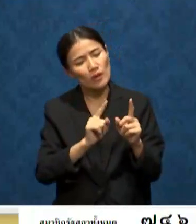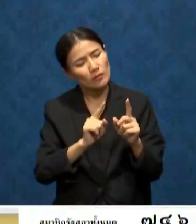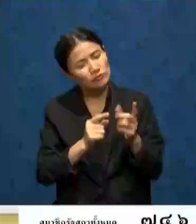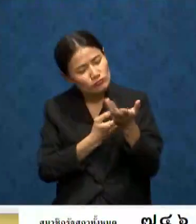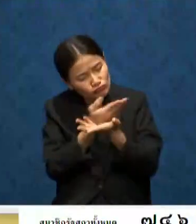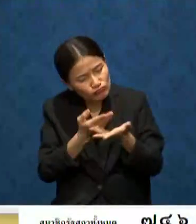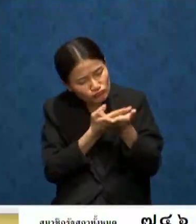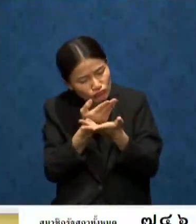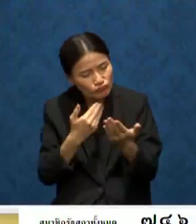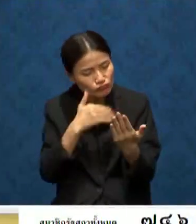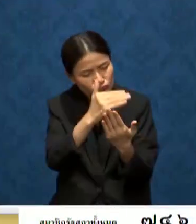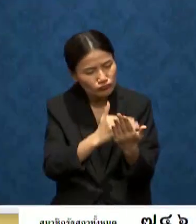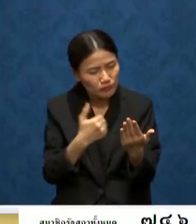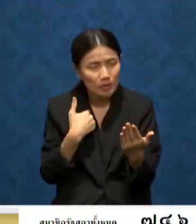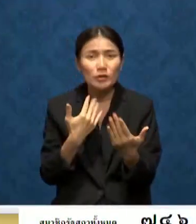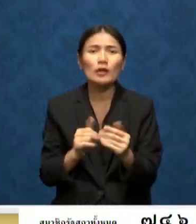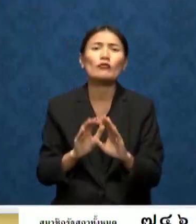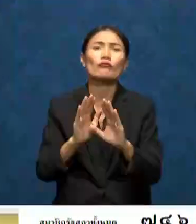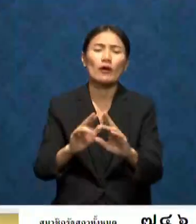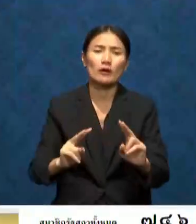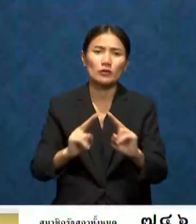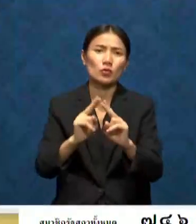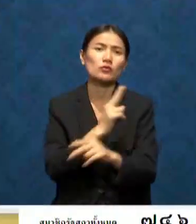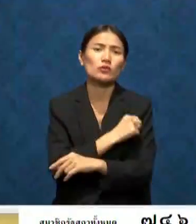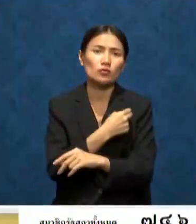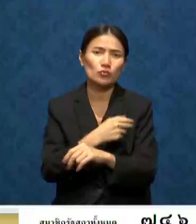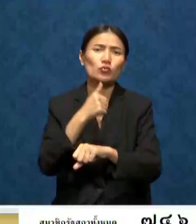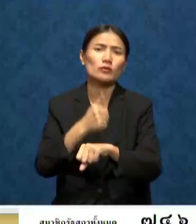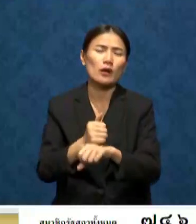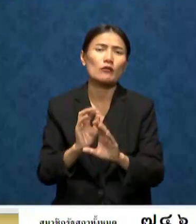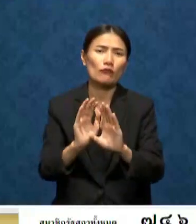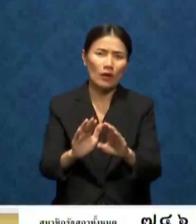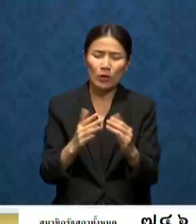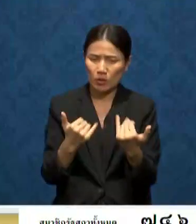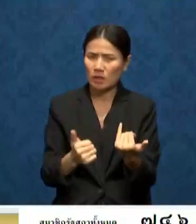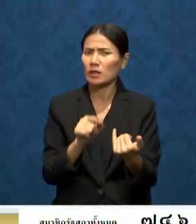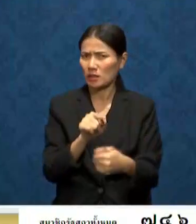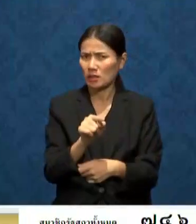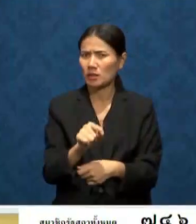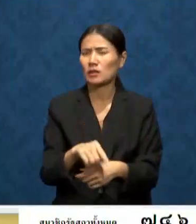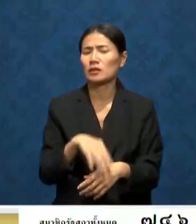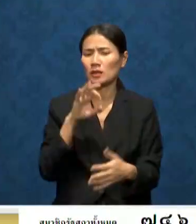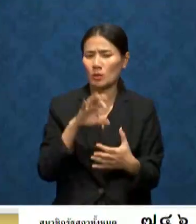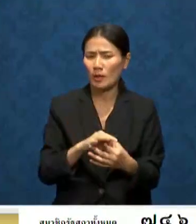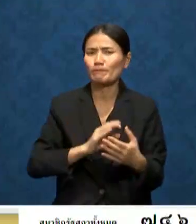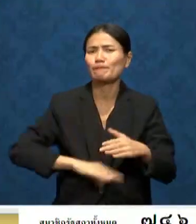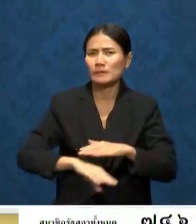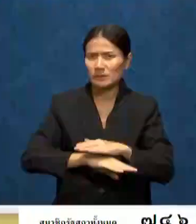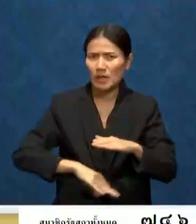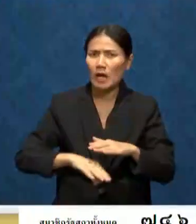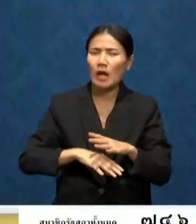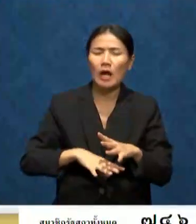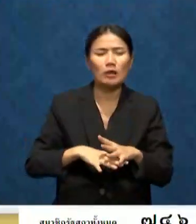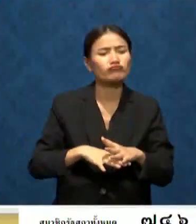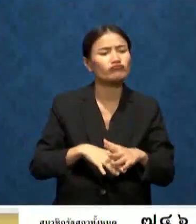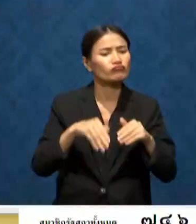bioคกับสุภ่าเรื่องนี้ ใเชิญโครงสรางน่าจะเป็นประเด็นสำคัญที่